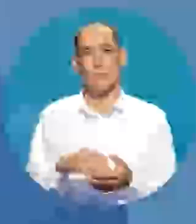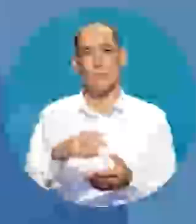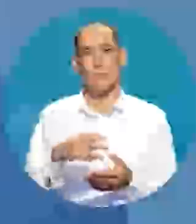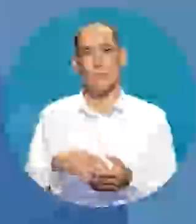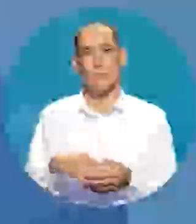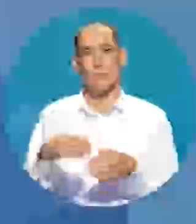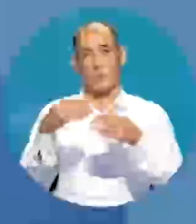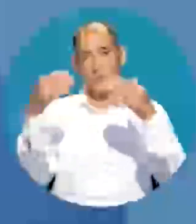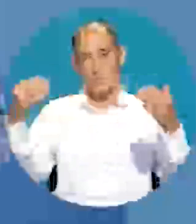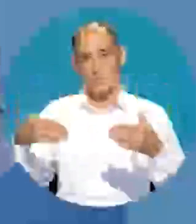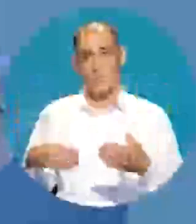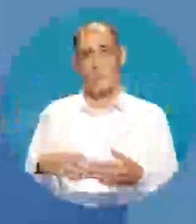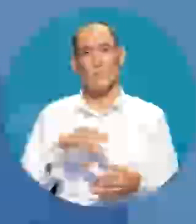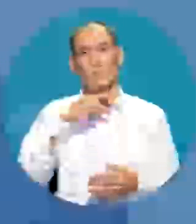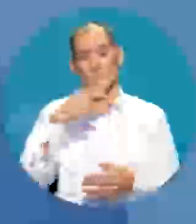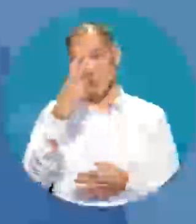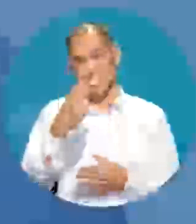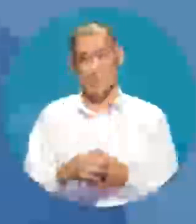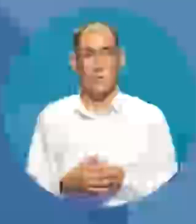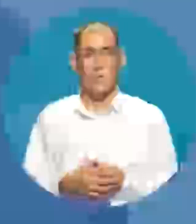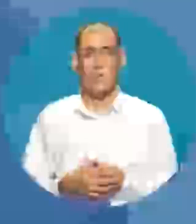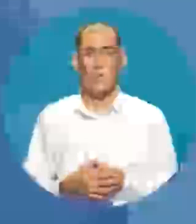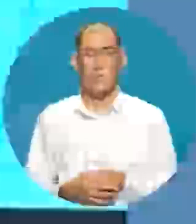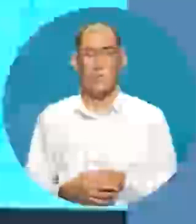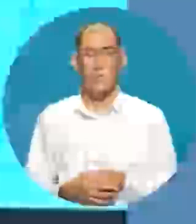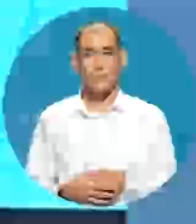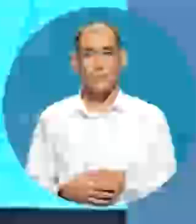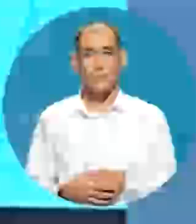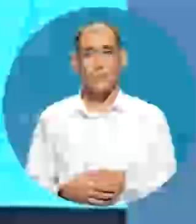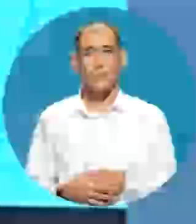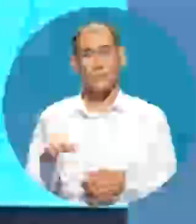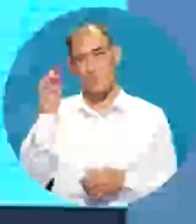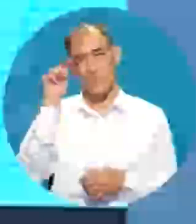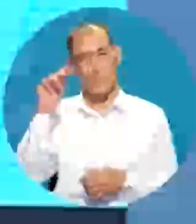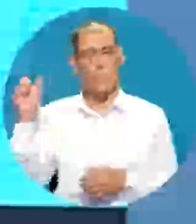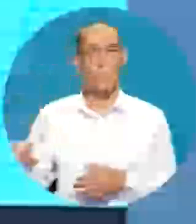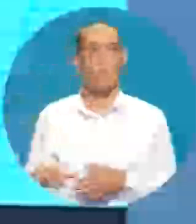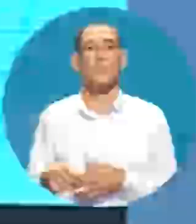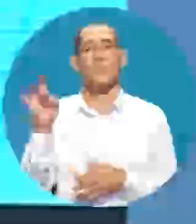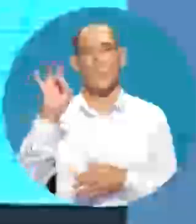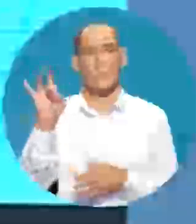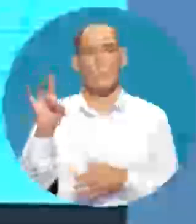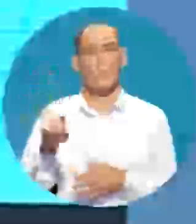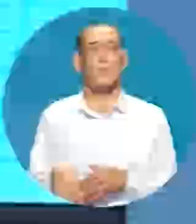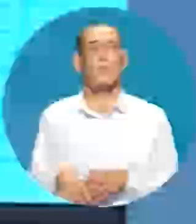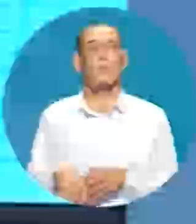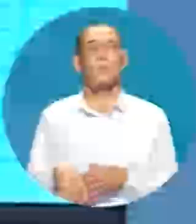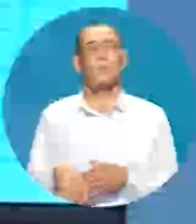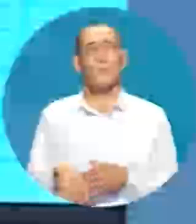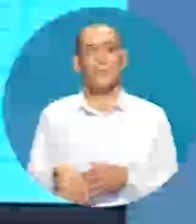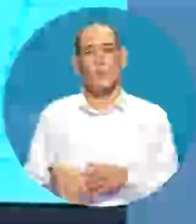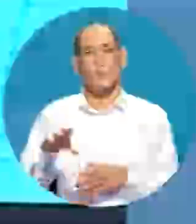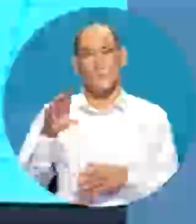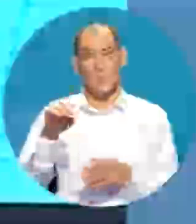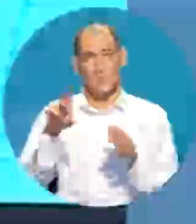Кәне һәммеміз тақтаға әтібар берсек. Оқушылар, ır harbinin kişkene harbin, kişi